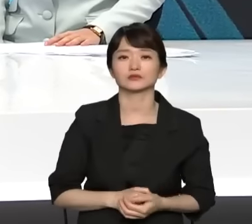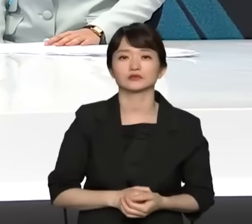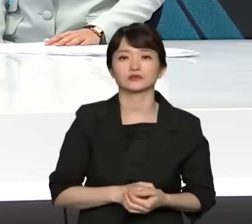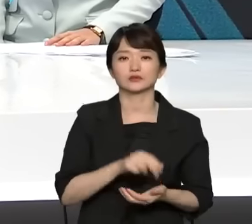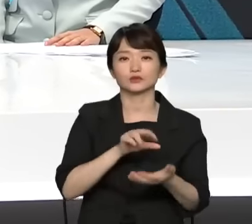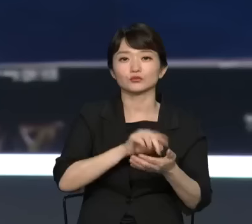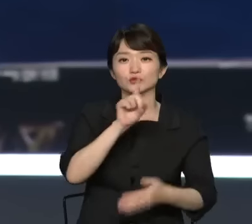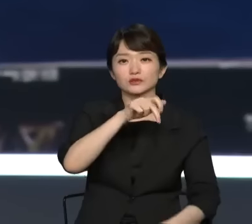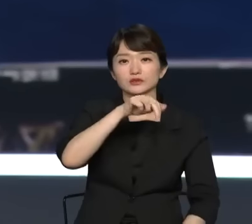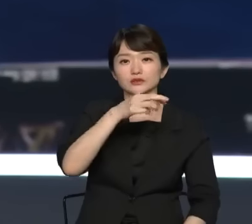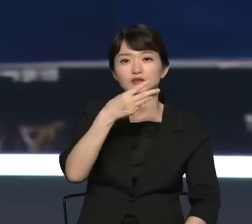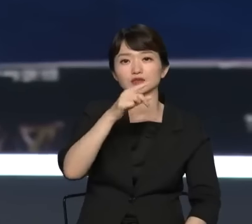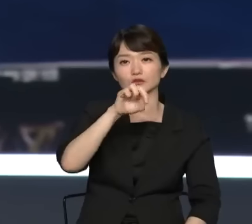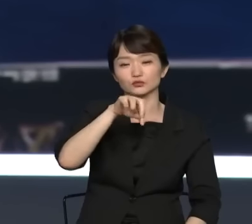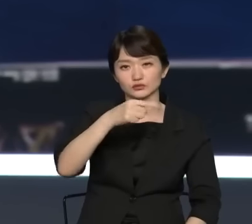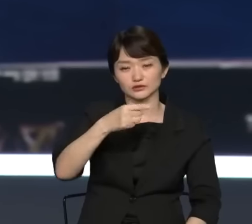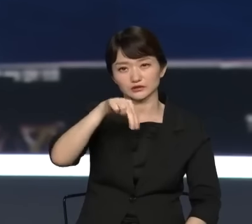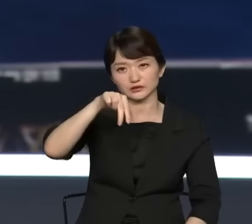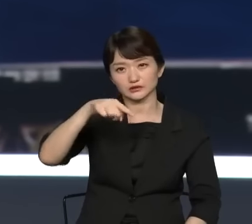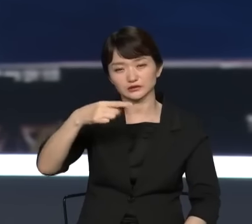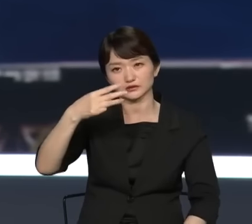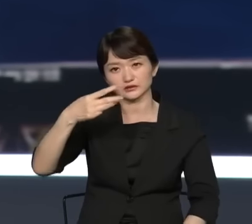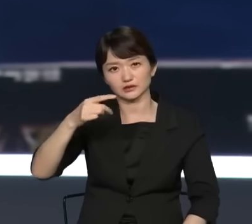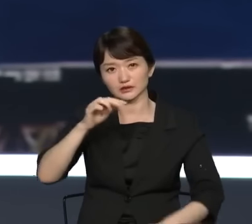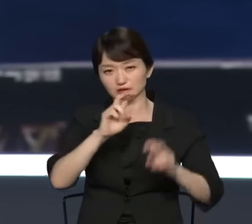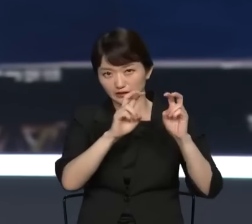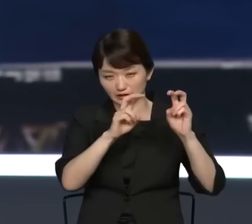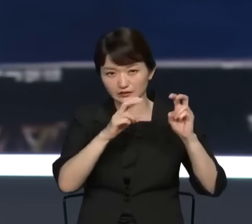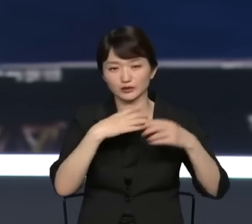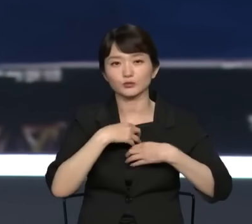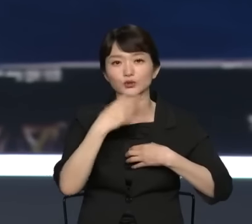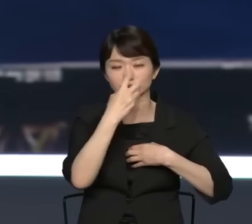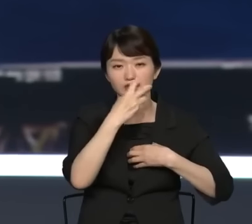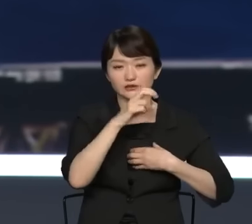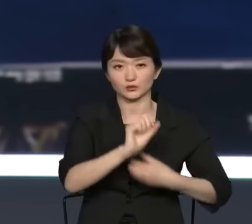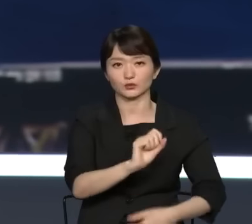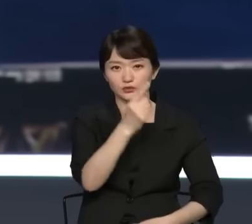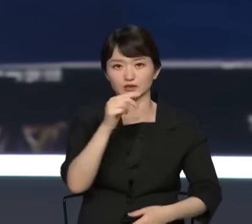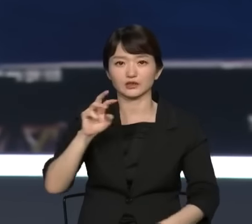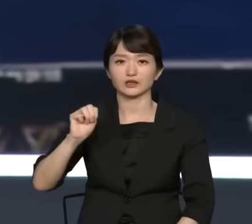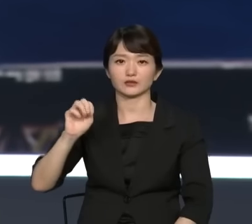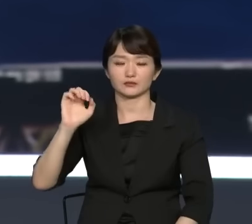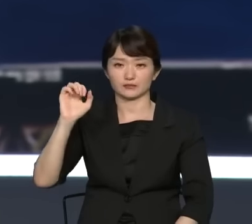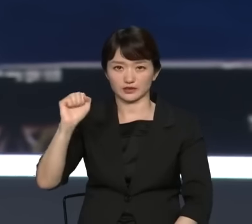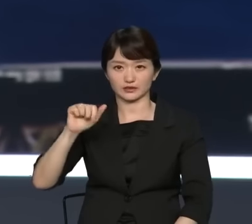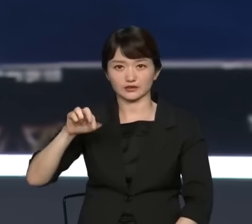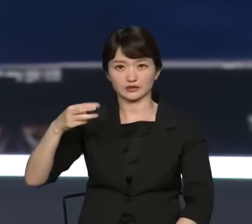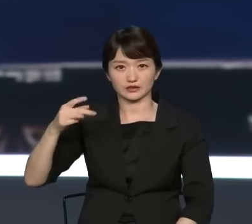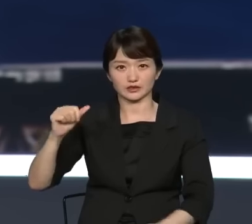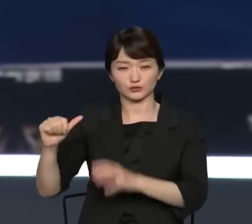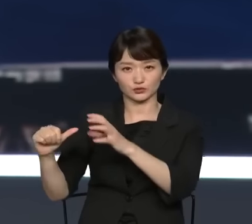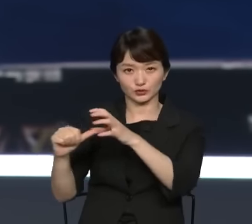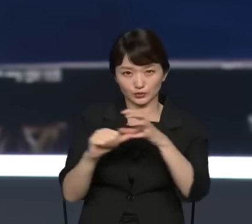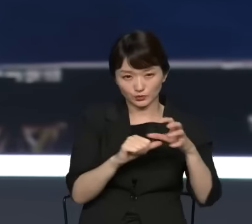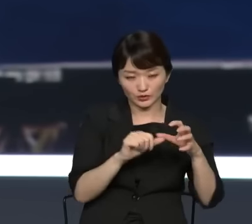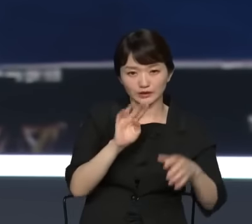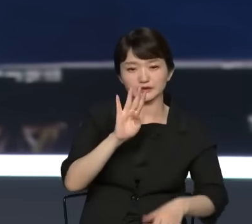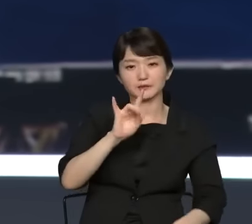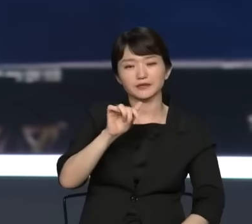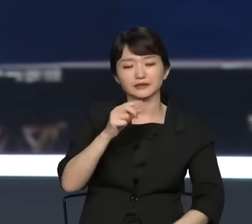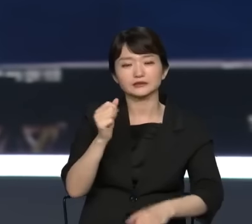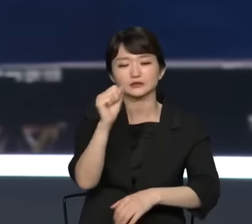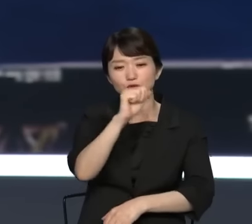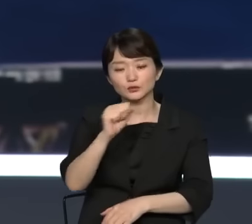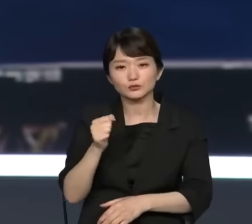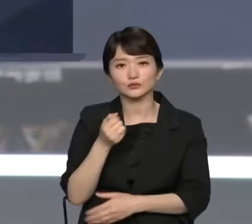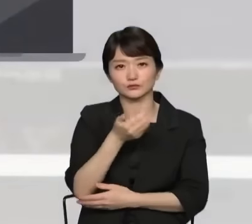클라우드 스트라이크라는 보안 업체에서 시작됐습니다 MS 클라우드를 기반으로 백신 소프트웨어를 제공하는 업체인데요이